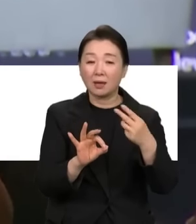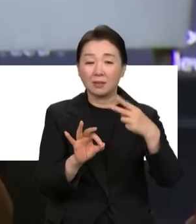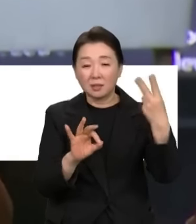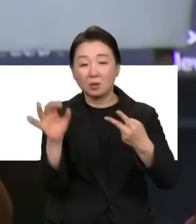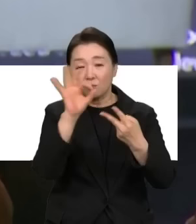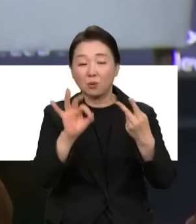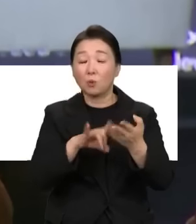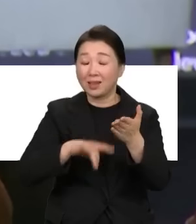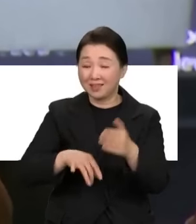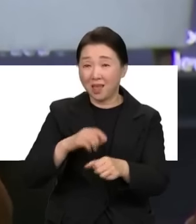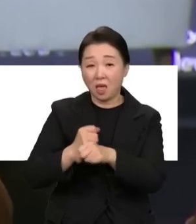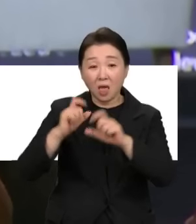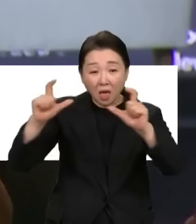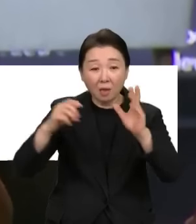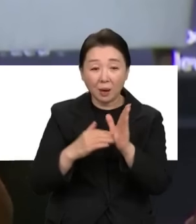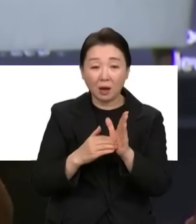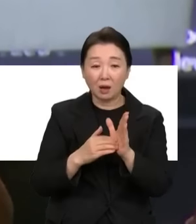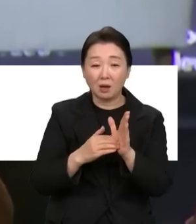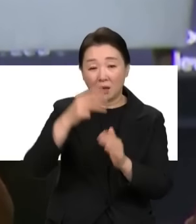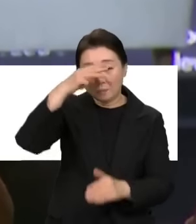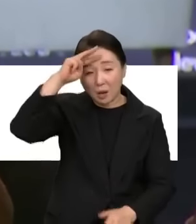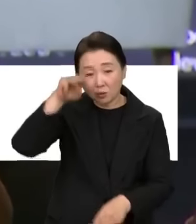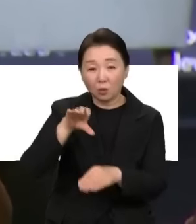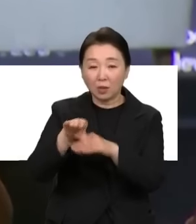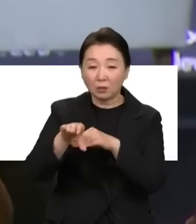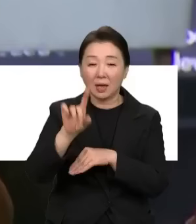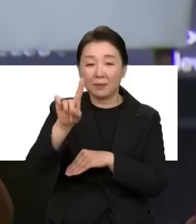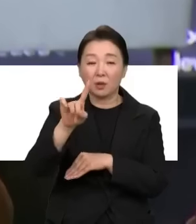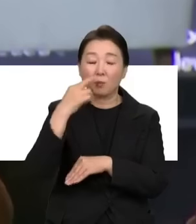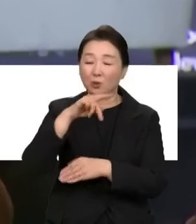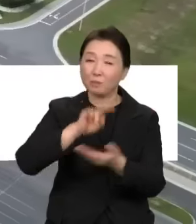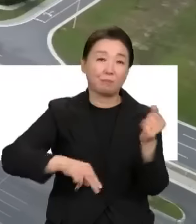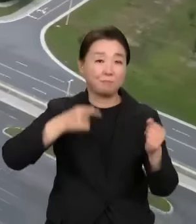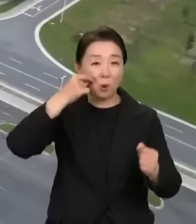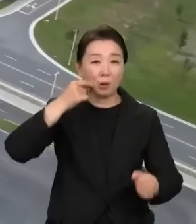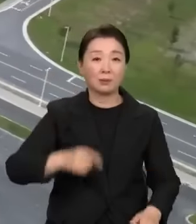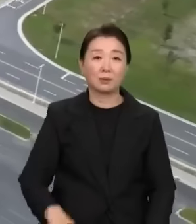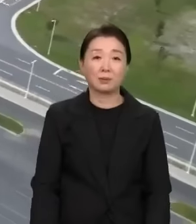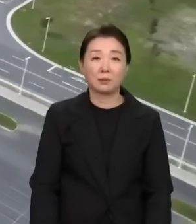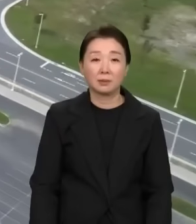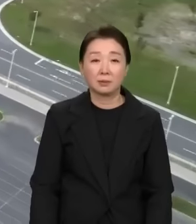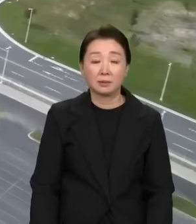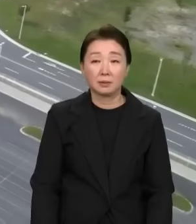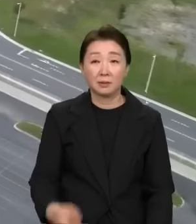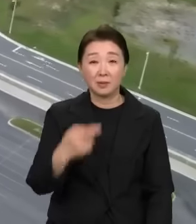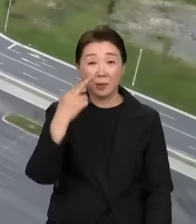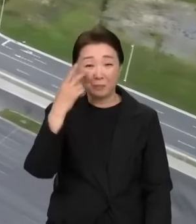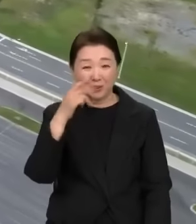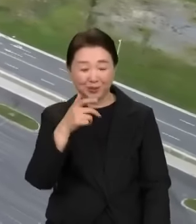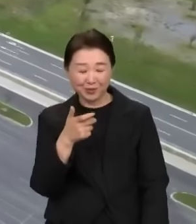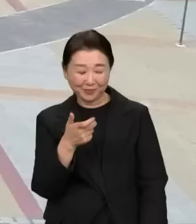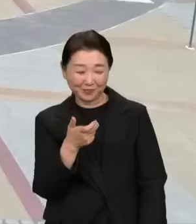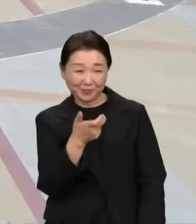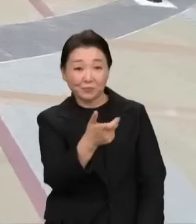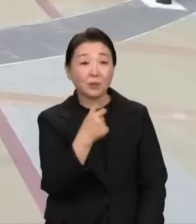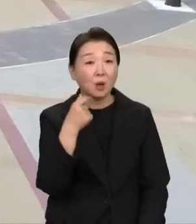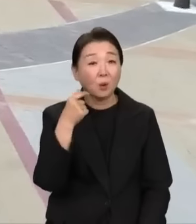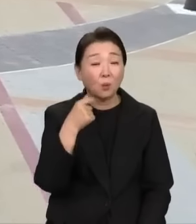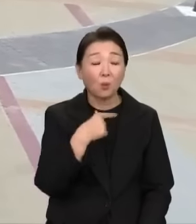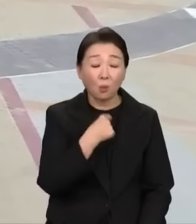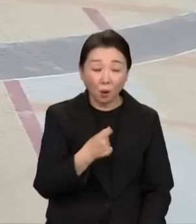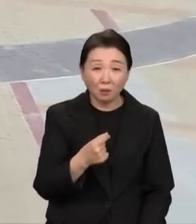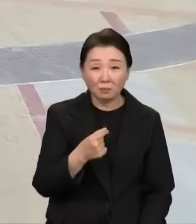2,000% tariff. They're not going to sell one car into the United States. 북미 시장 진출을 두고 인건비와 물류비가